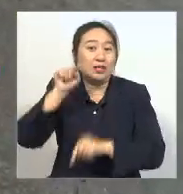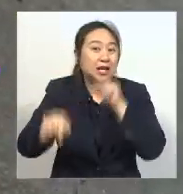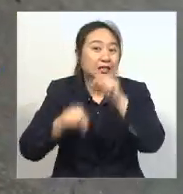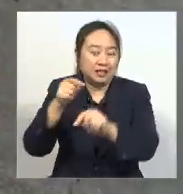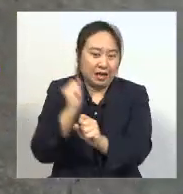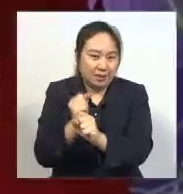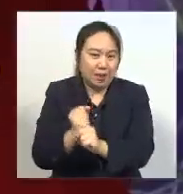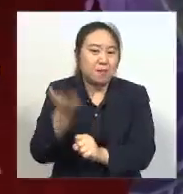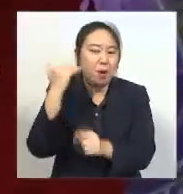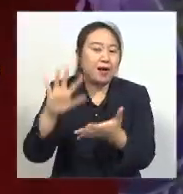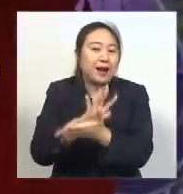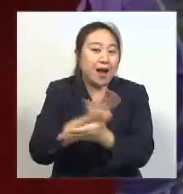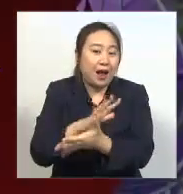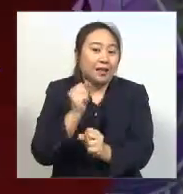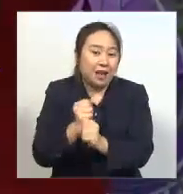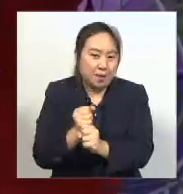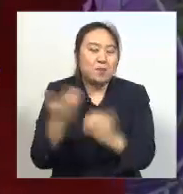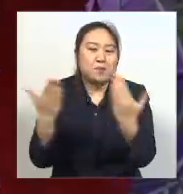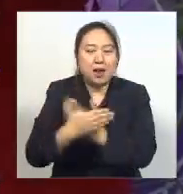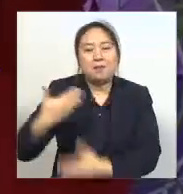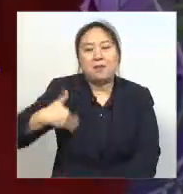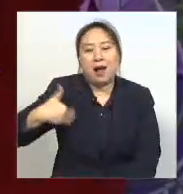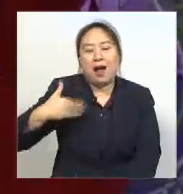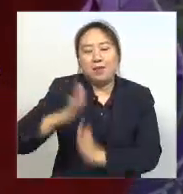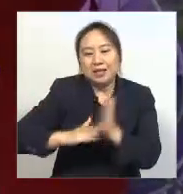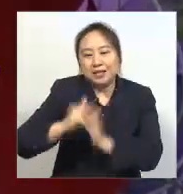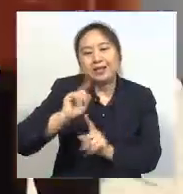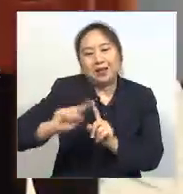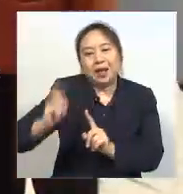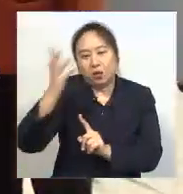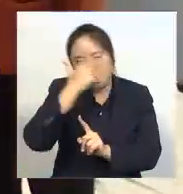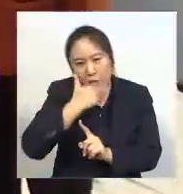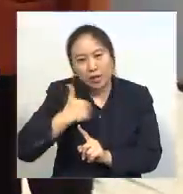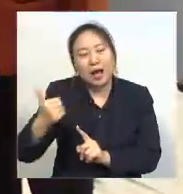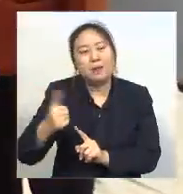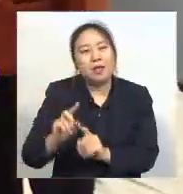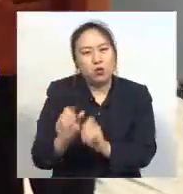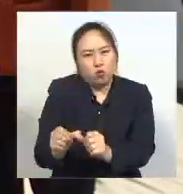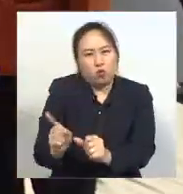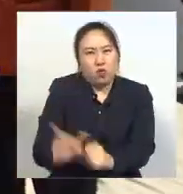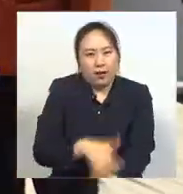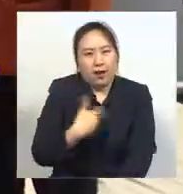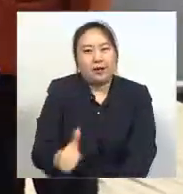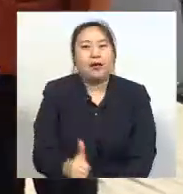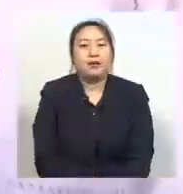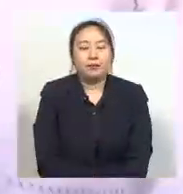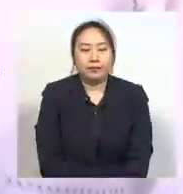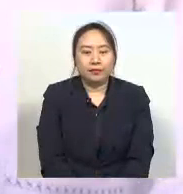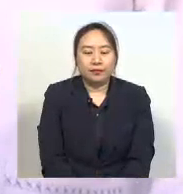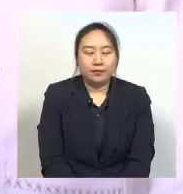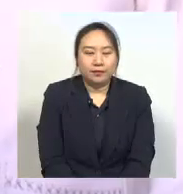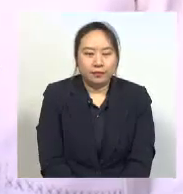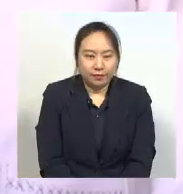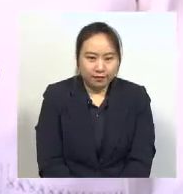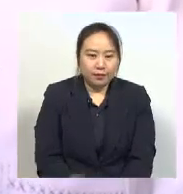ประดิษฐ์โคมด้วยกระดาษก็พัฒนาเป็นโคมผ้าที่มีสีสันสวยงามและคงทนใช้งานได้นาน ปัจจุบันแล้วก็ของ